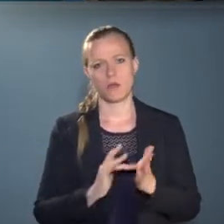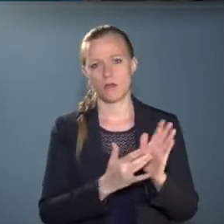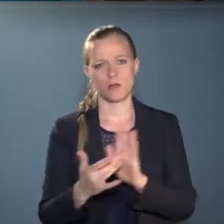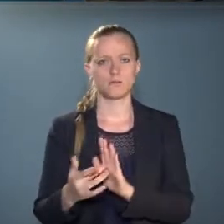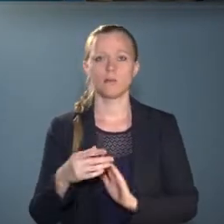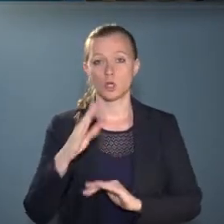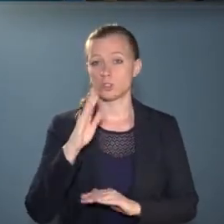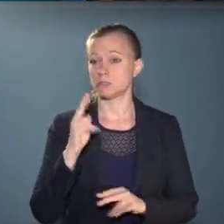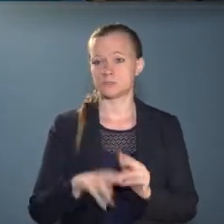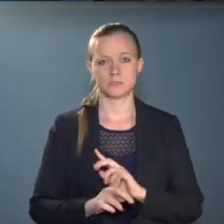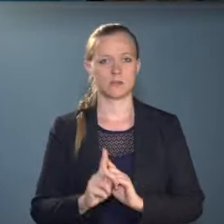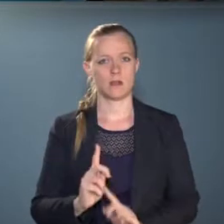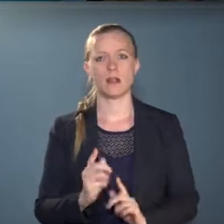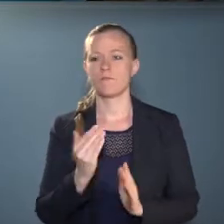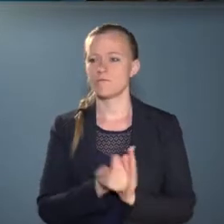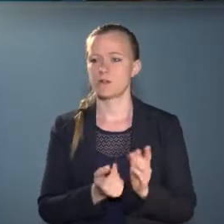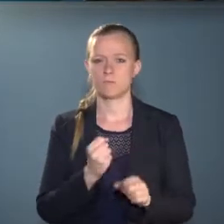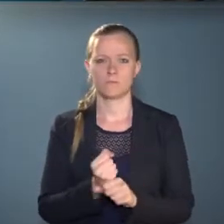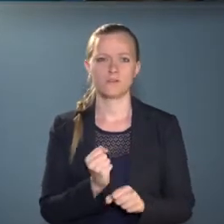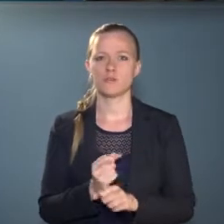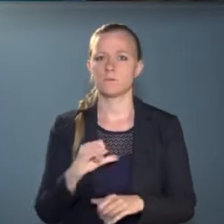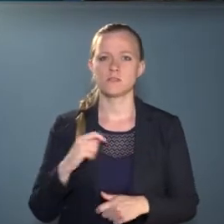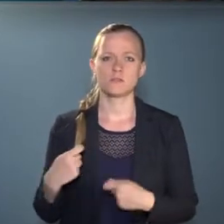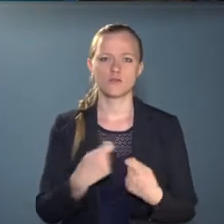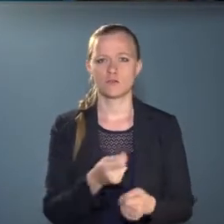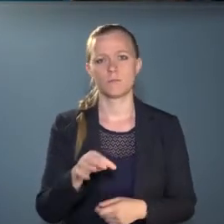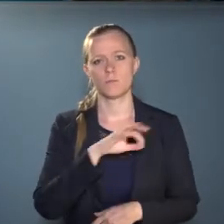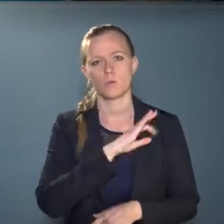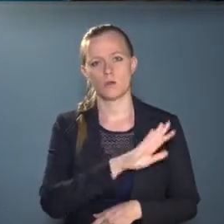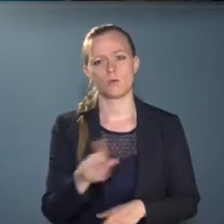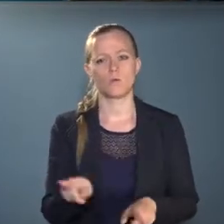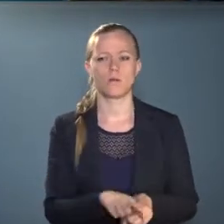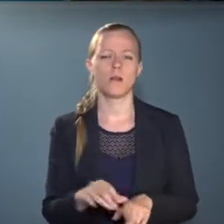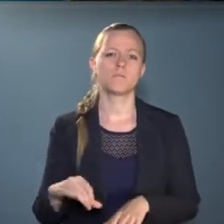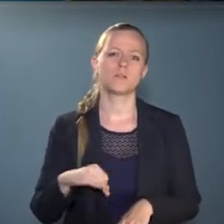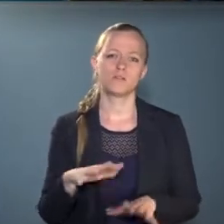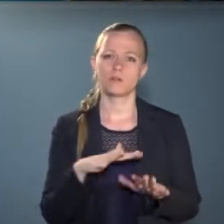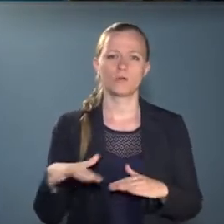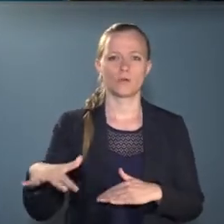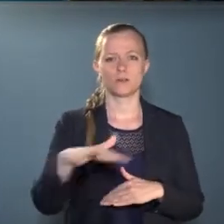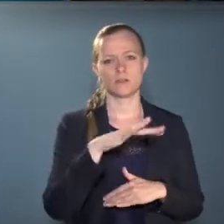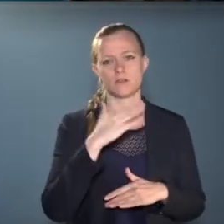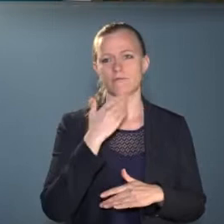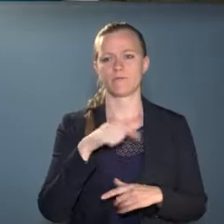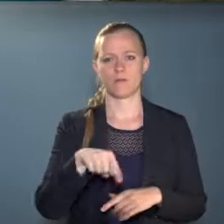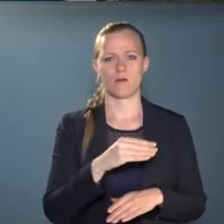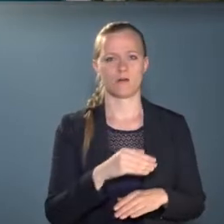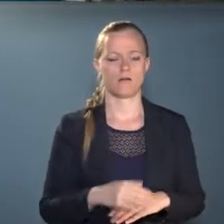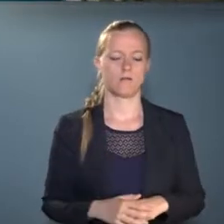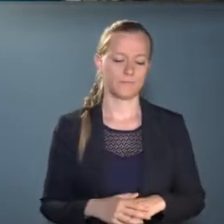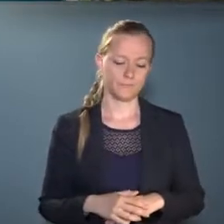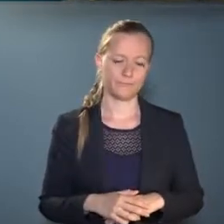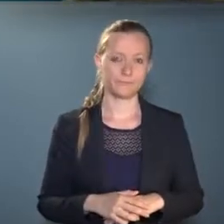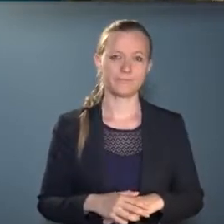katonák készek arra, hogy a feladatokat végrehajtsák, és biztosítsák a polgárok részére azt a biztonságos környezetet, amire vágynak. Egyébként